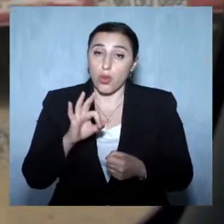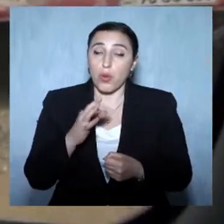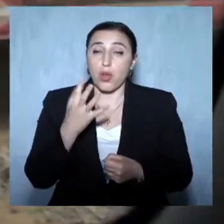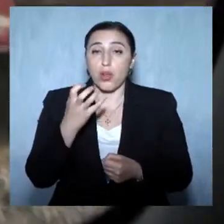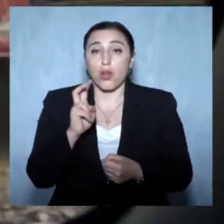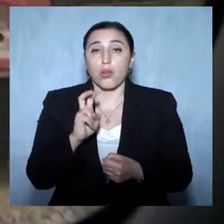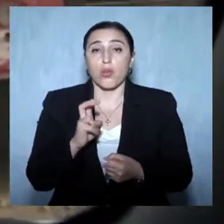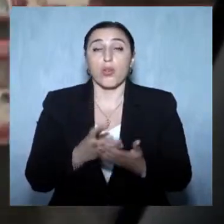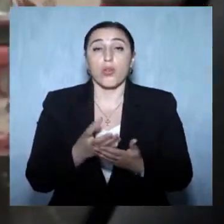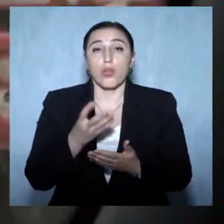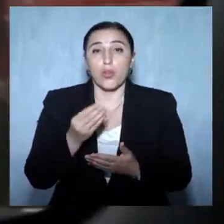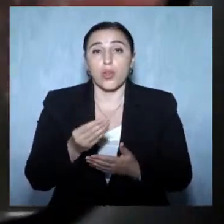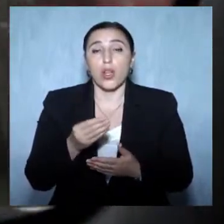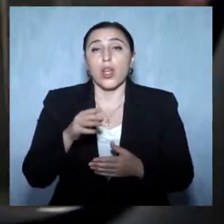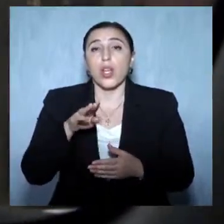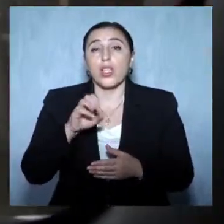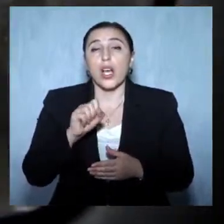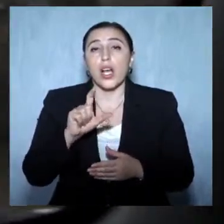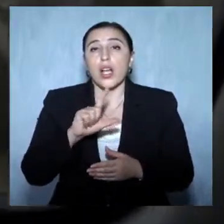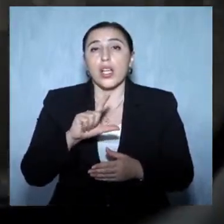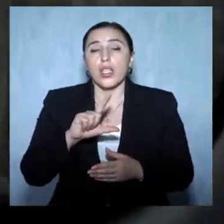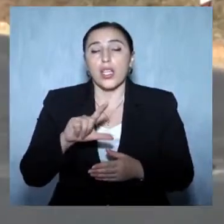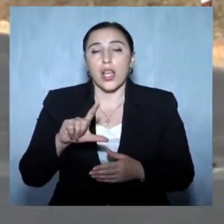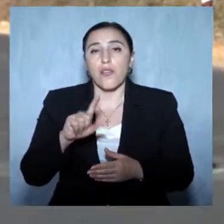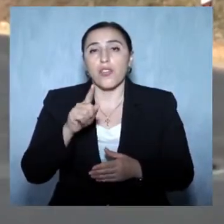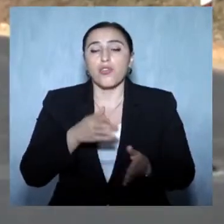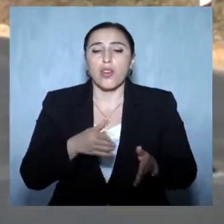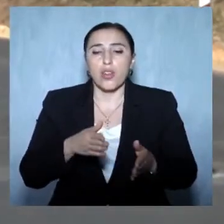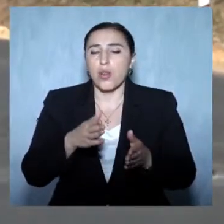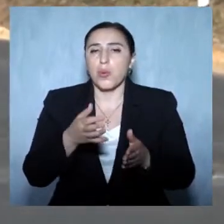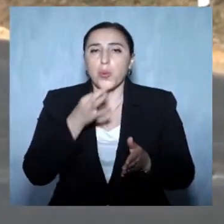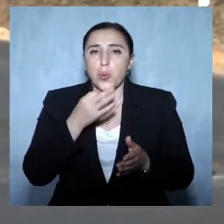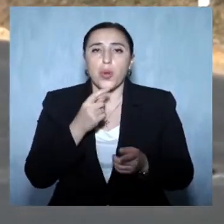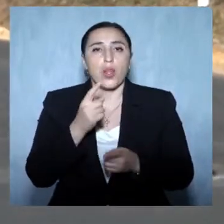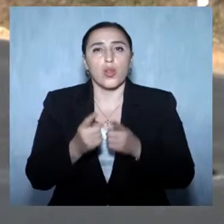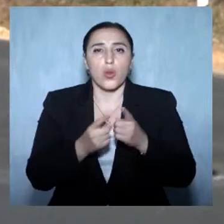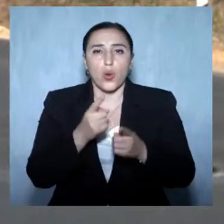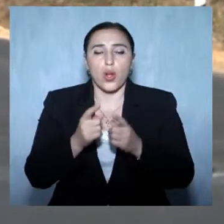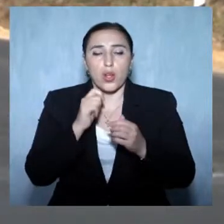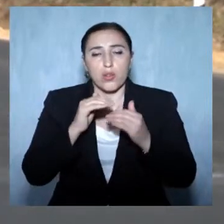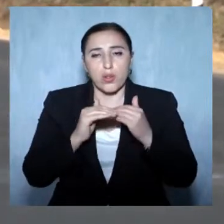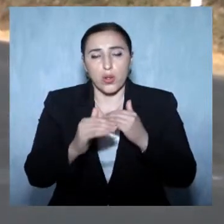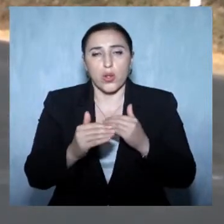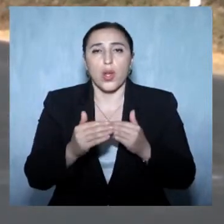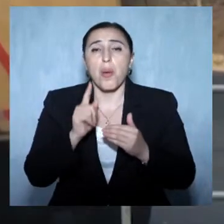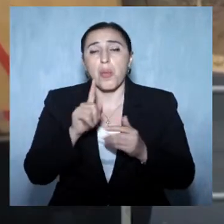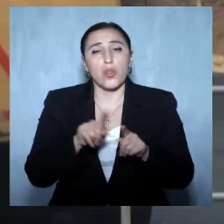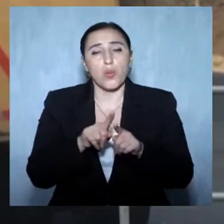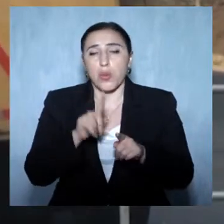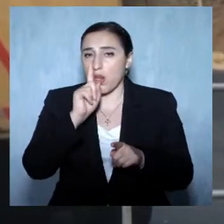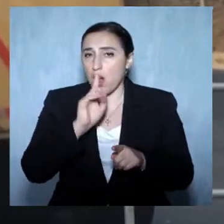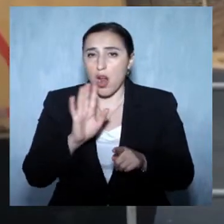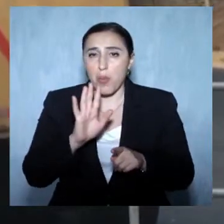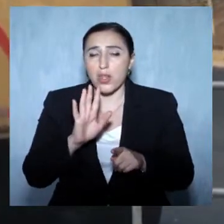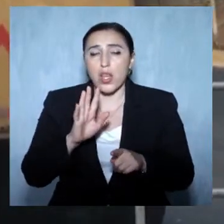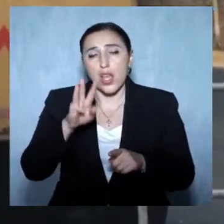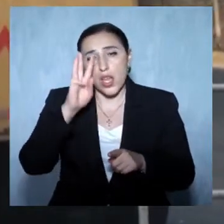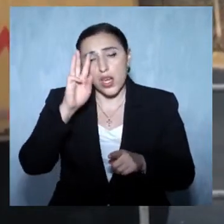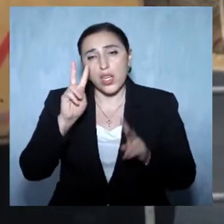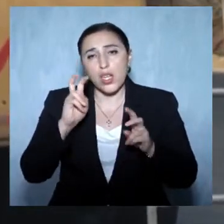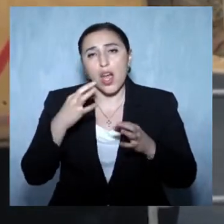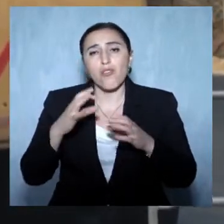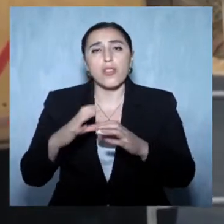Կաթեվի այլն տրանքային ճանապարը դերևս նորոգման պուլում է, դրանից բացի այն բոլորովին հարմար չէ, իրանական մեծ